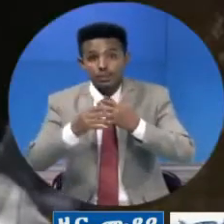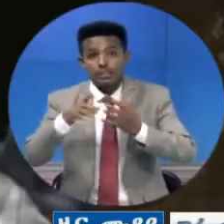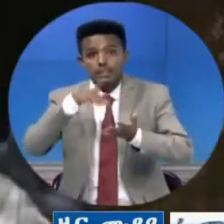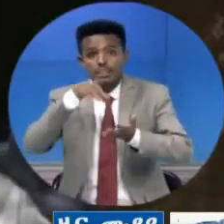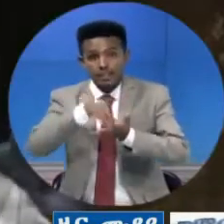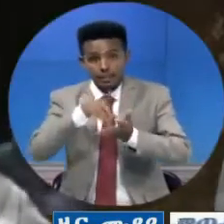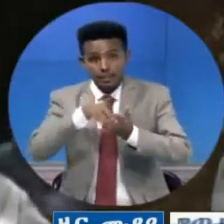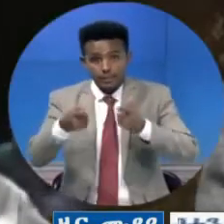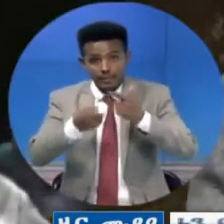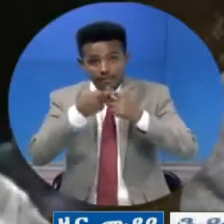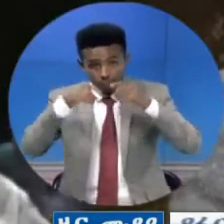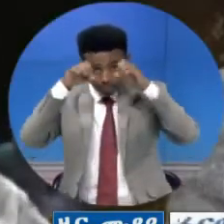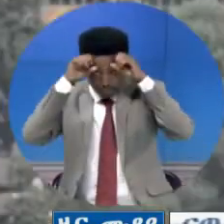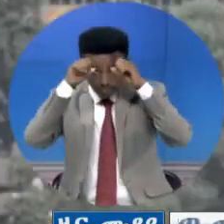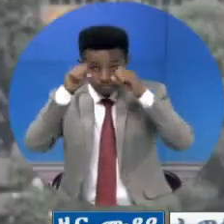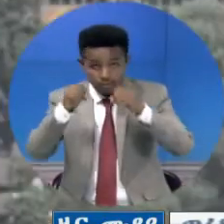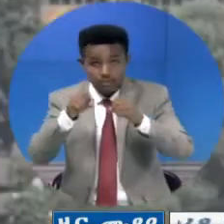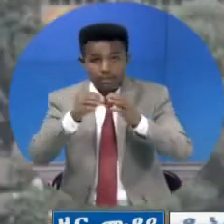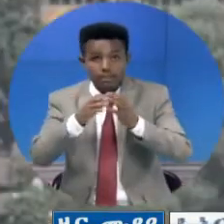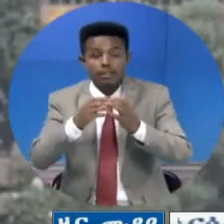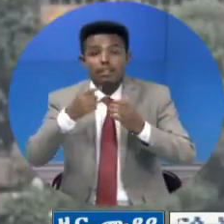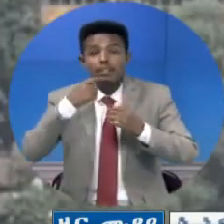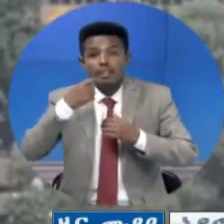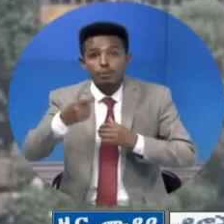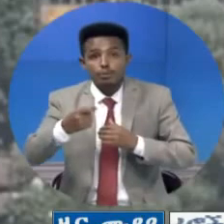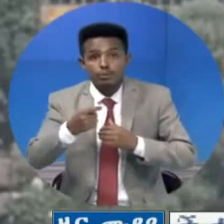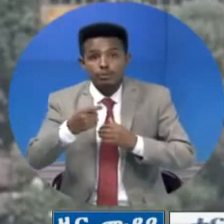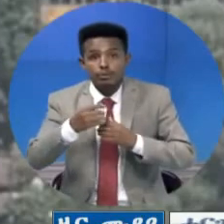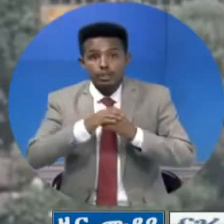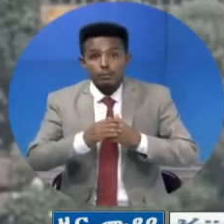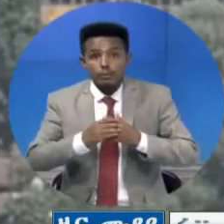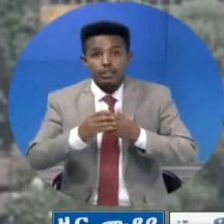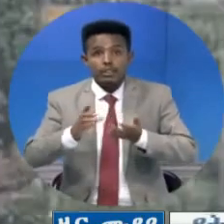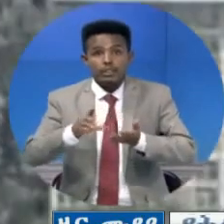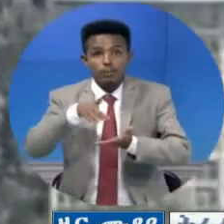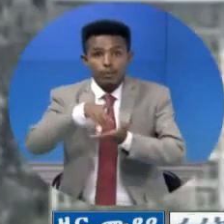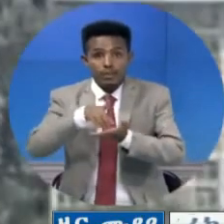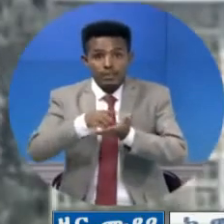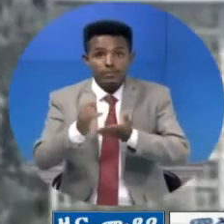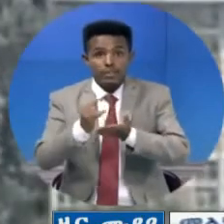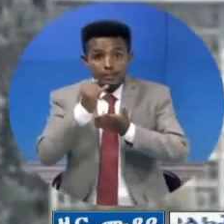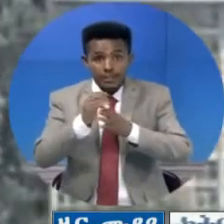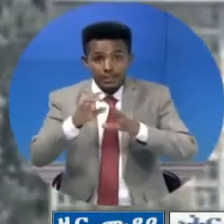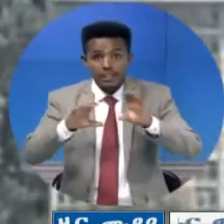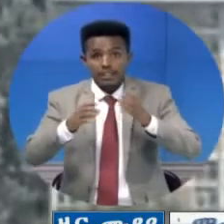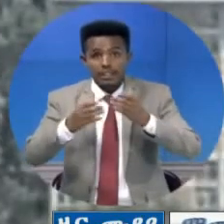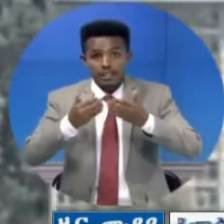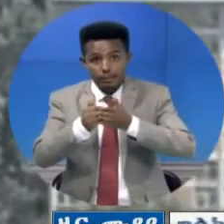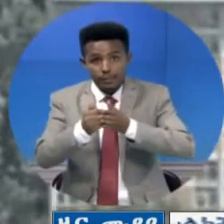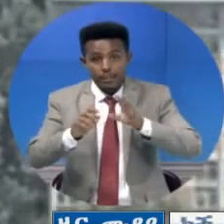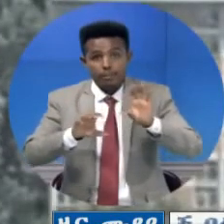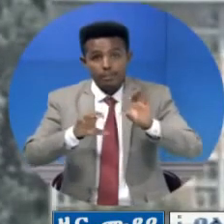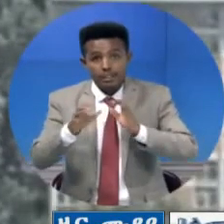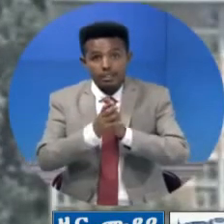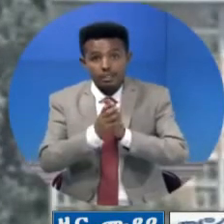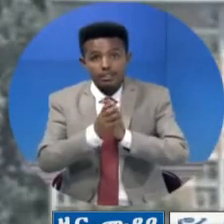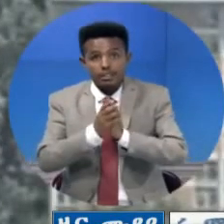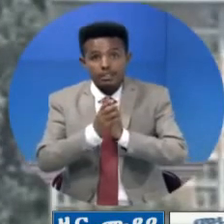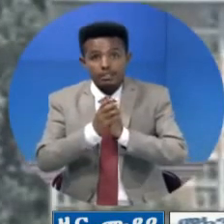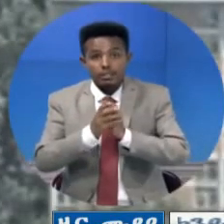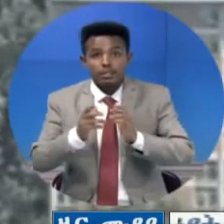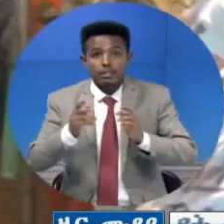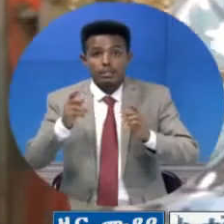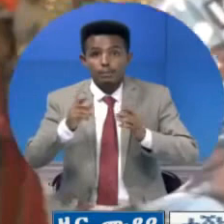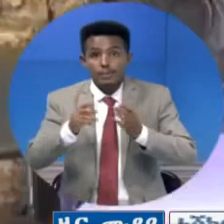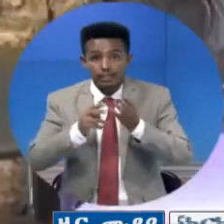ከንቲባ ይትባረክ አወቀ እንዳሉት ከተማዋን የኢንቨስትመንት መዳረሻ ለማድረግ በተሰራው ስራ የመንገድ፣ የውሃ፣